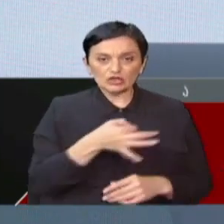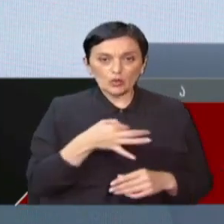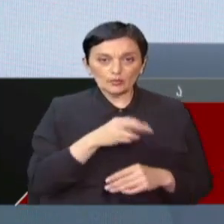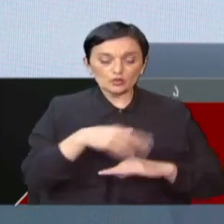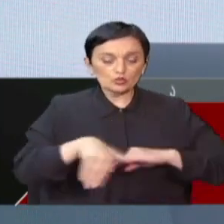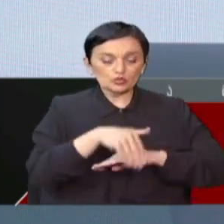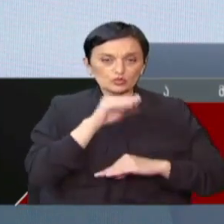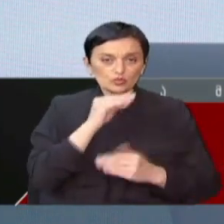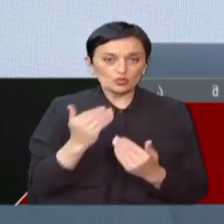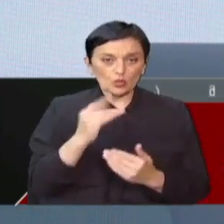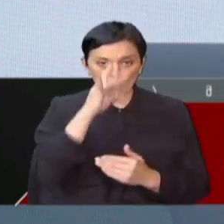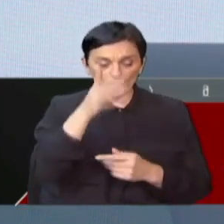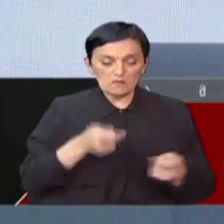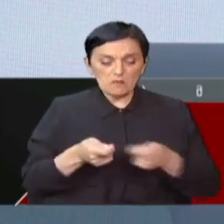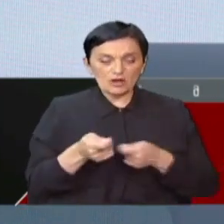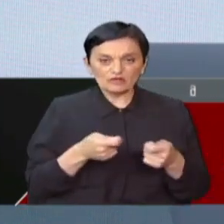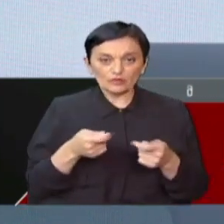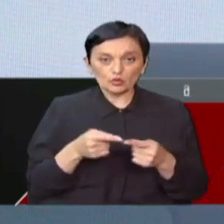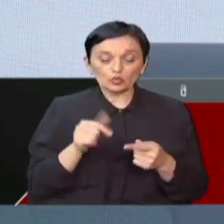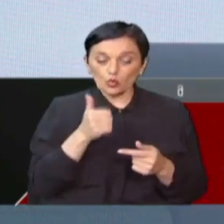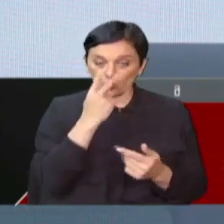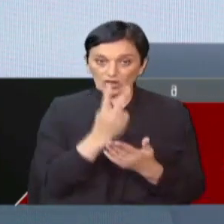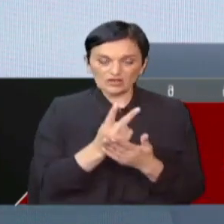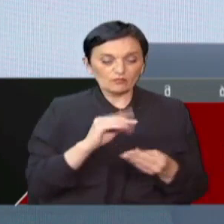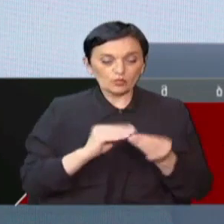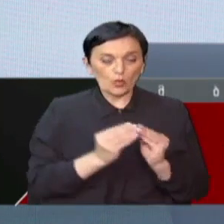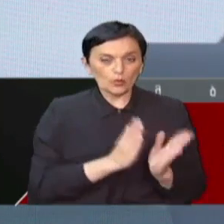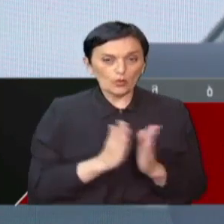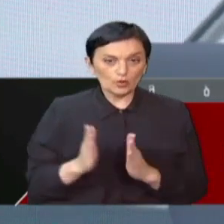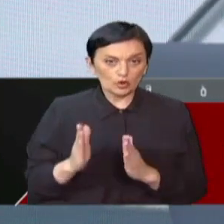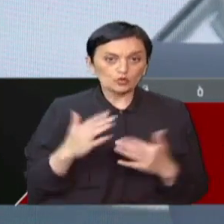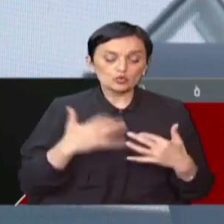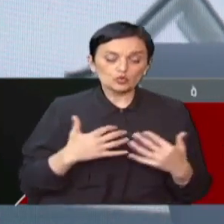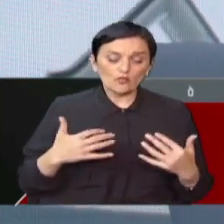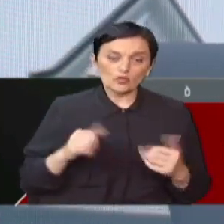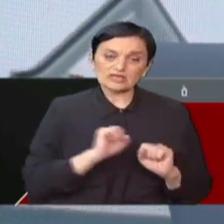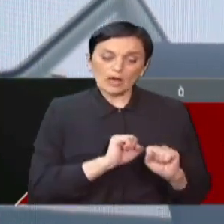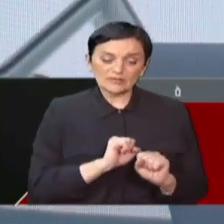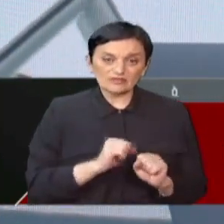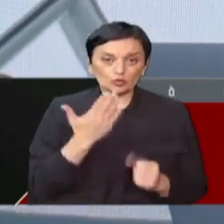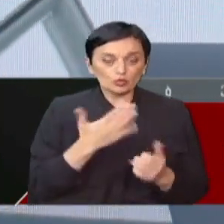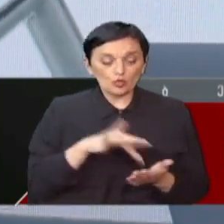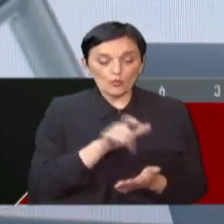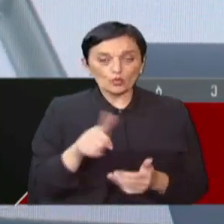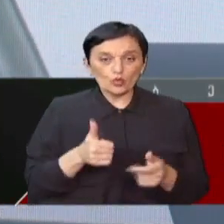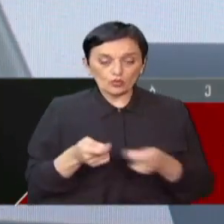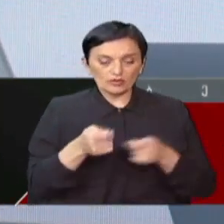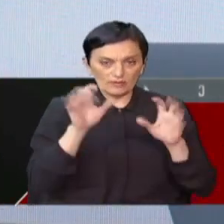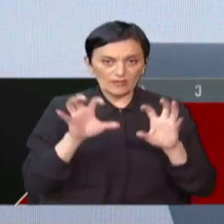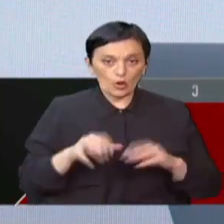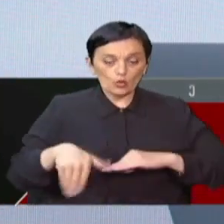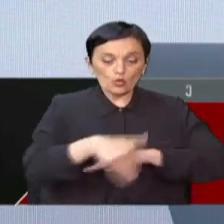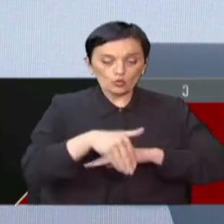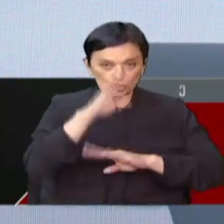მიუსაფარი ცხოველების პოპულაციის მართვის კუთხით. როგორ ხედავენ პრობლემის მოგვარებას ცხოველთა დამცველები თუ მოქალაქეები და როგორ არეგულირებს კანონი